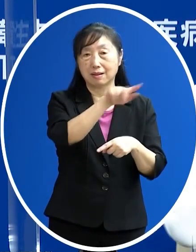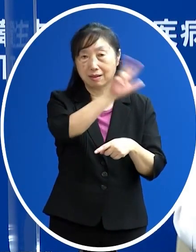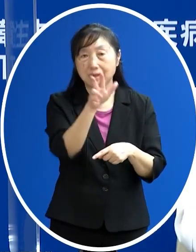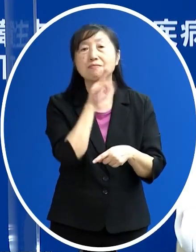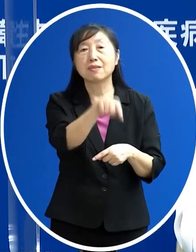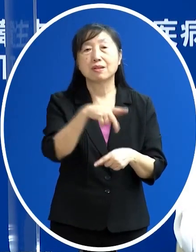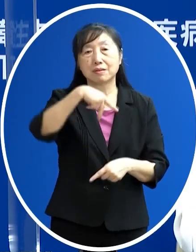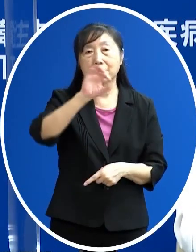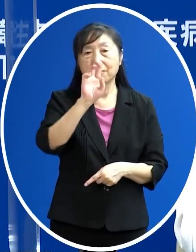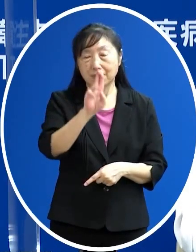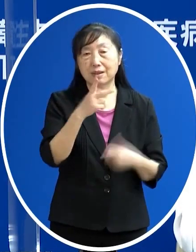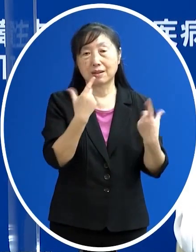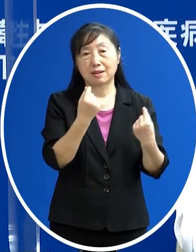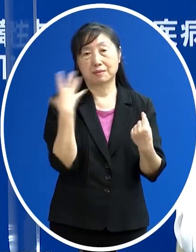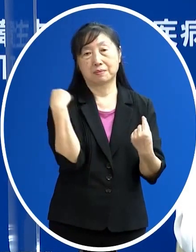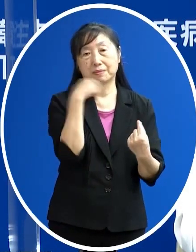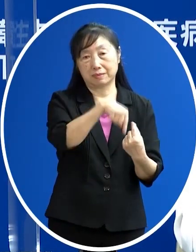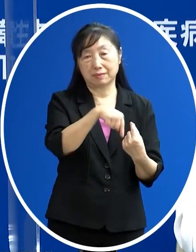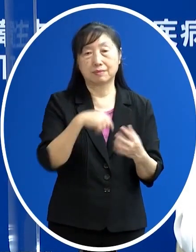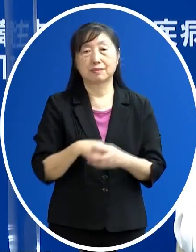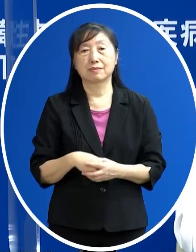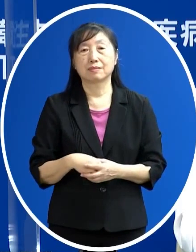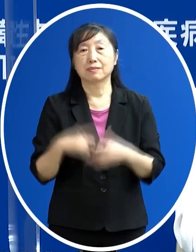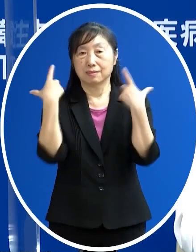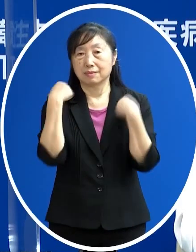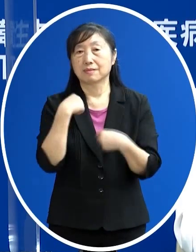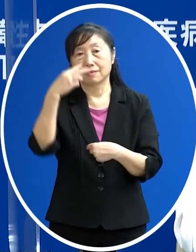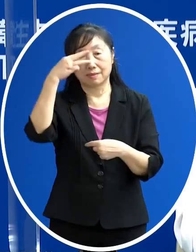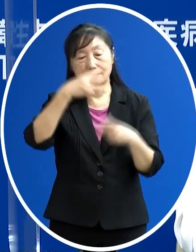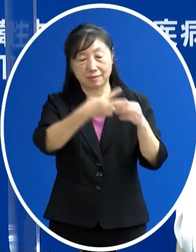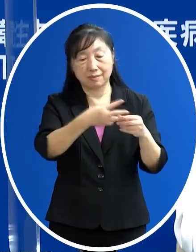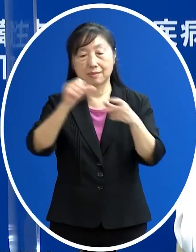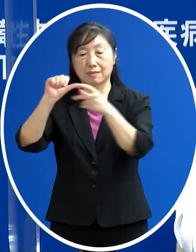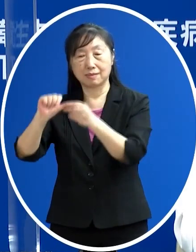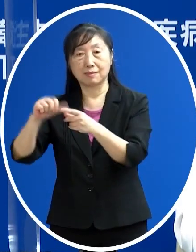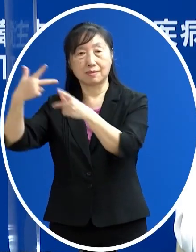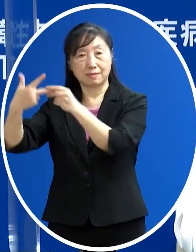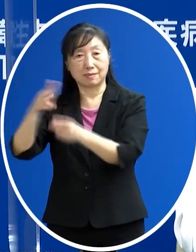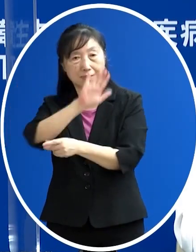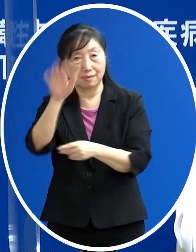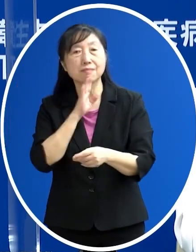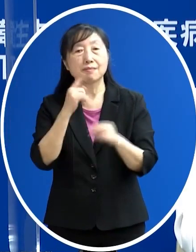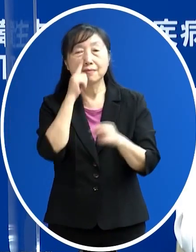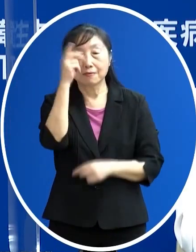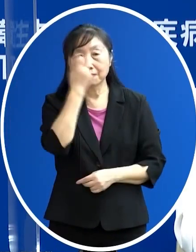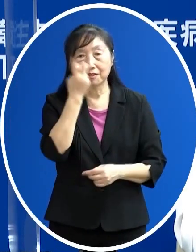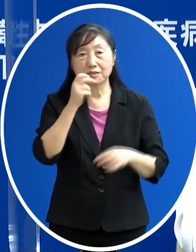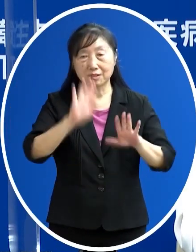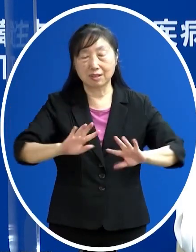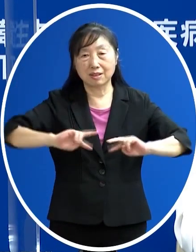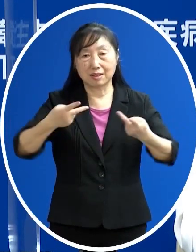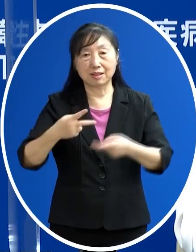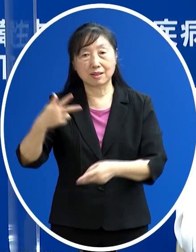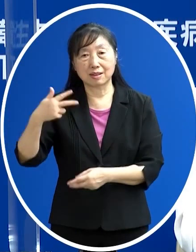一个检测，那这个也是不变，那我们原来是第三天、第五天、第七天是做快筛，那我们现在把